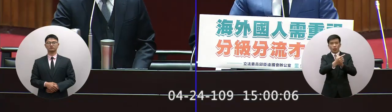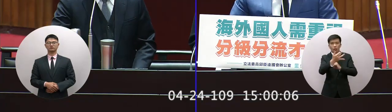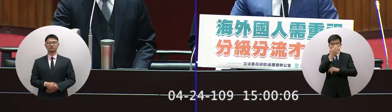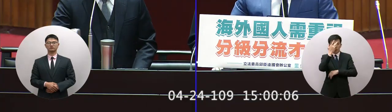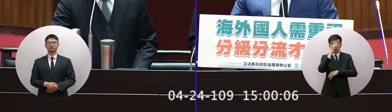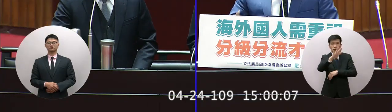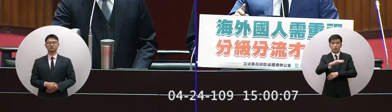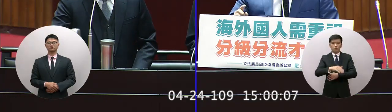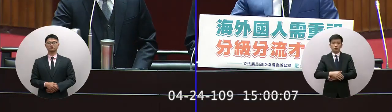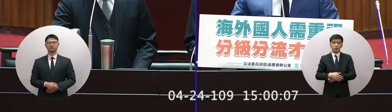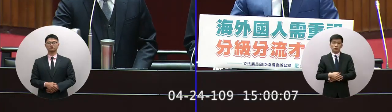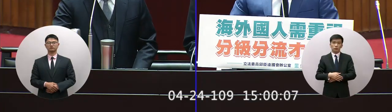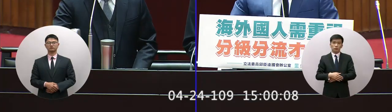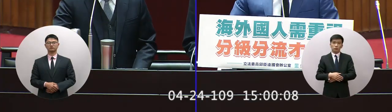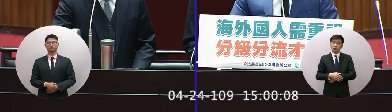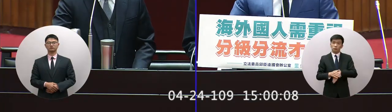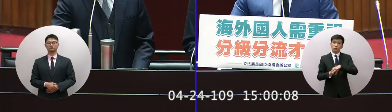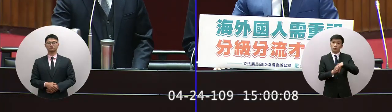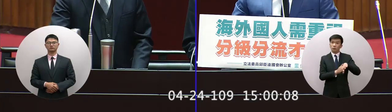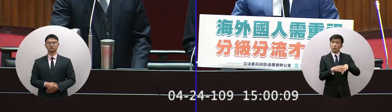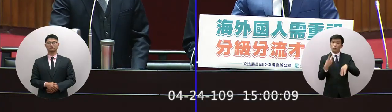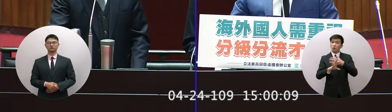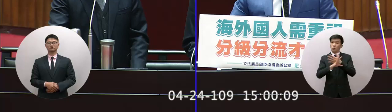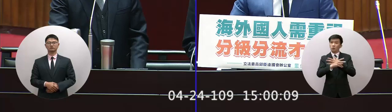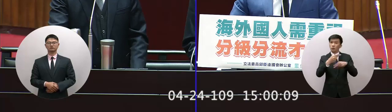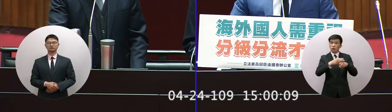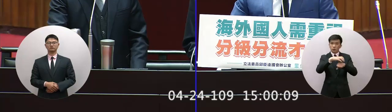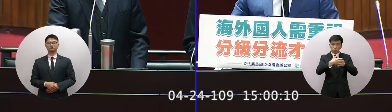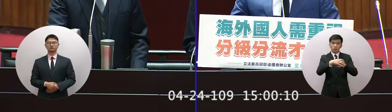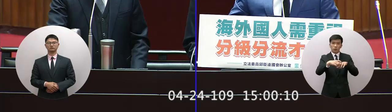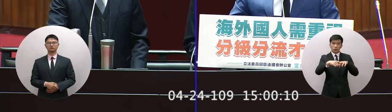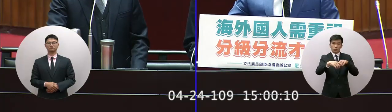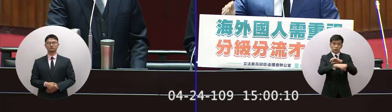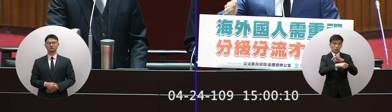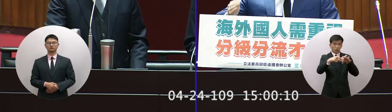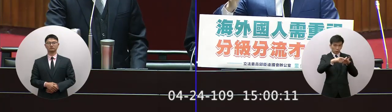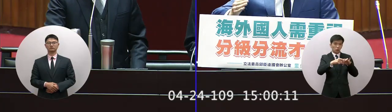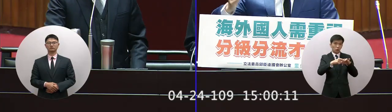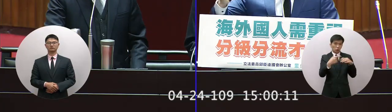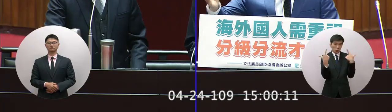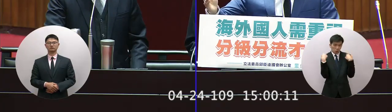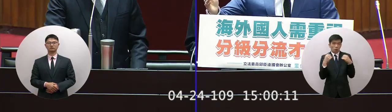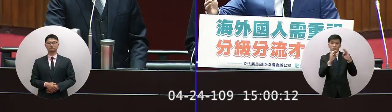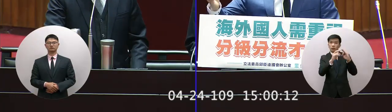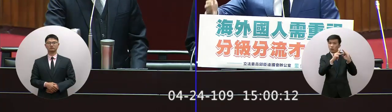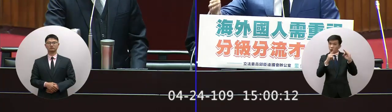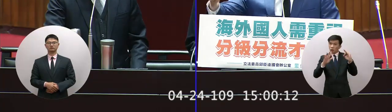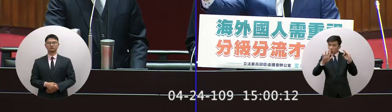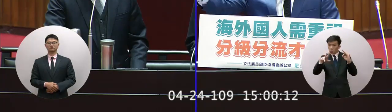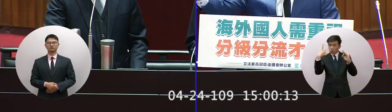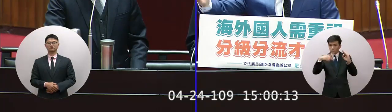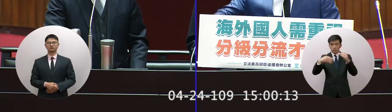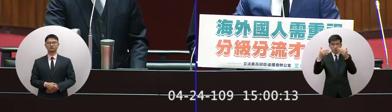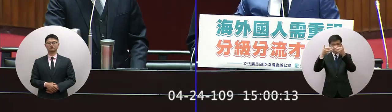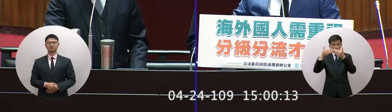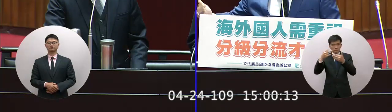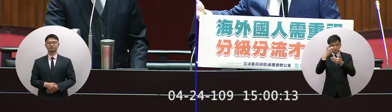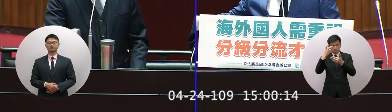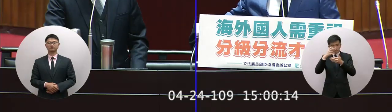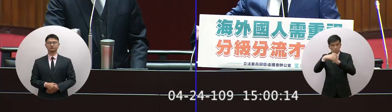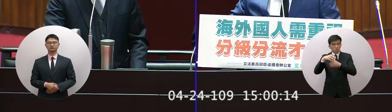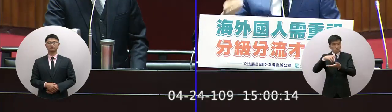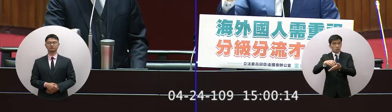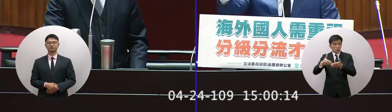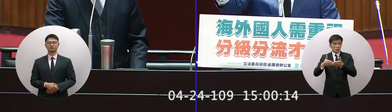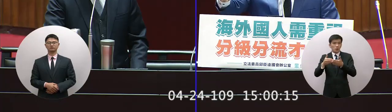有一个部分就是说，现在目前海外信保基金在旧贷展延的部分，有的部分因为那银行要对保，起码大家都收掉诶，有诶